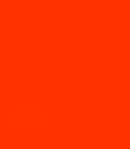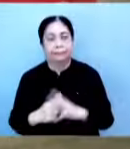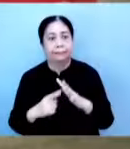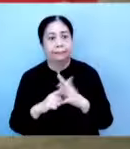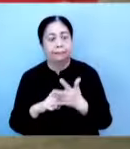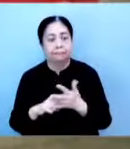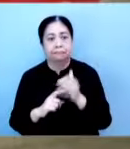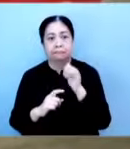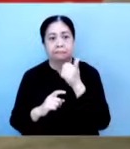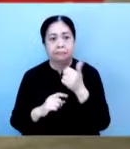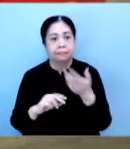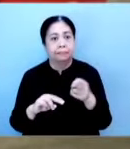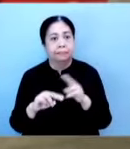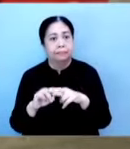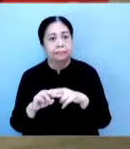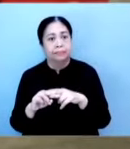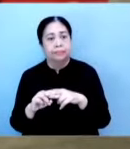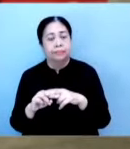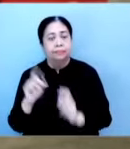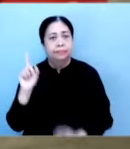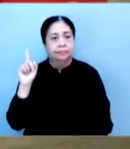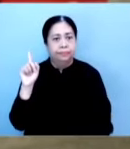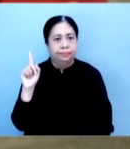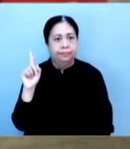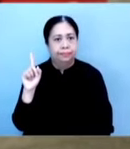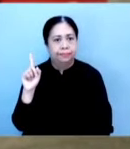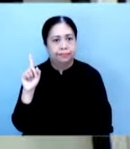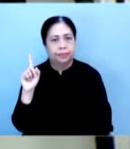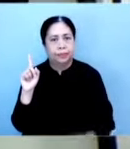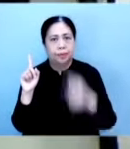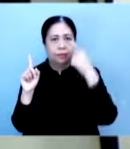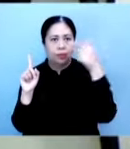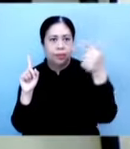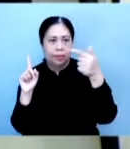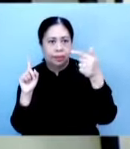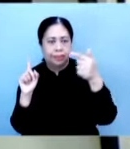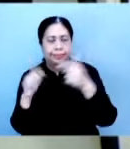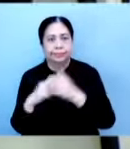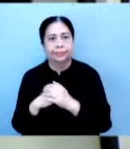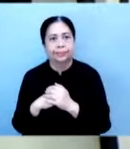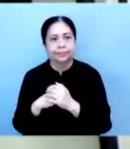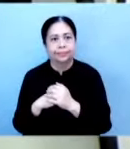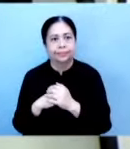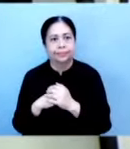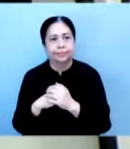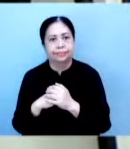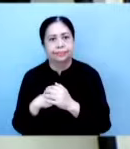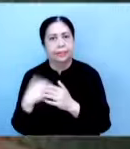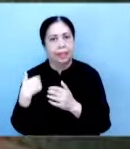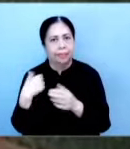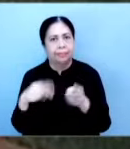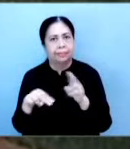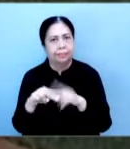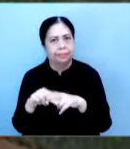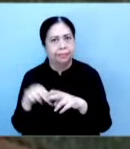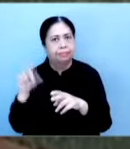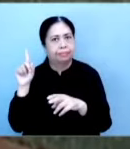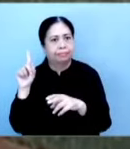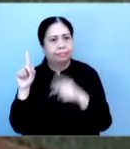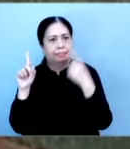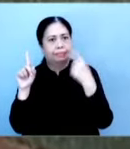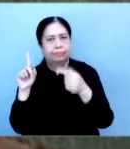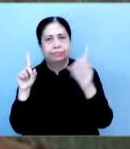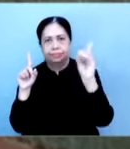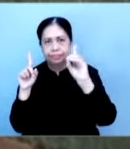bukas may dagdag na PH p2 sentimo kada litro sa gasolina may patong naman na p 4